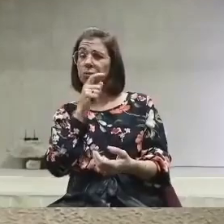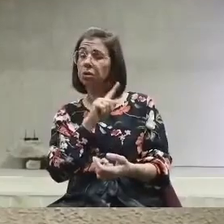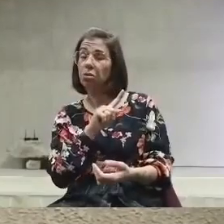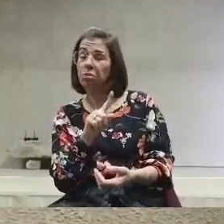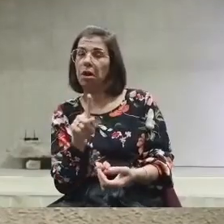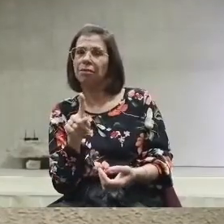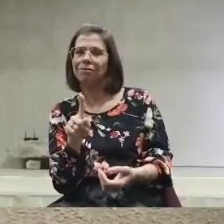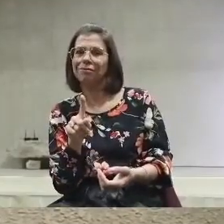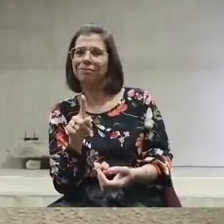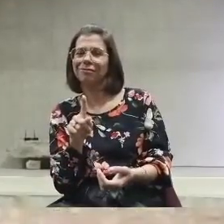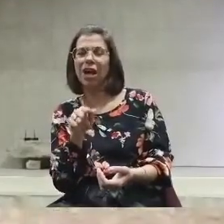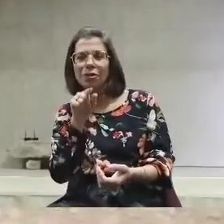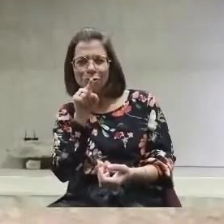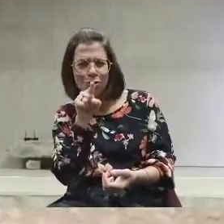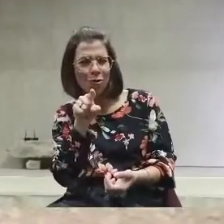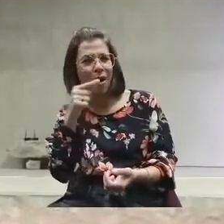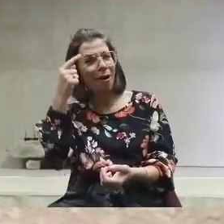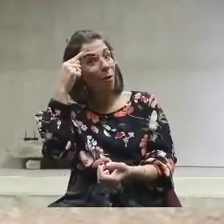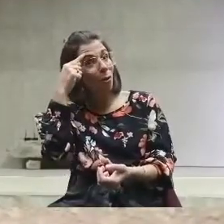Crois d'abord.